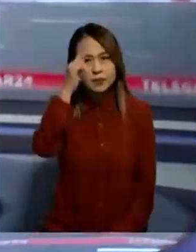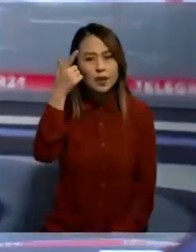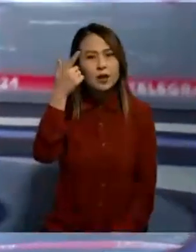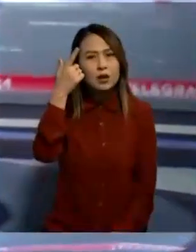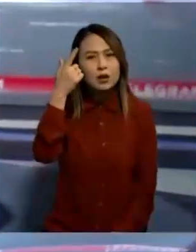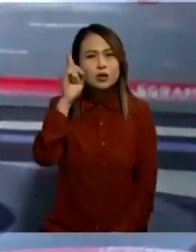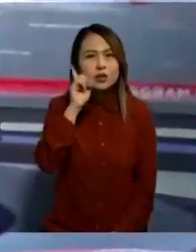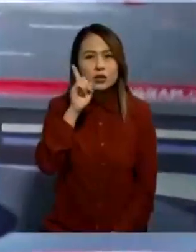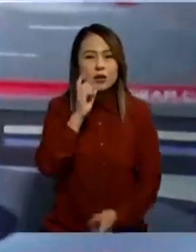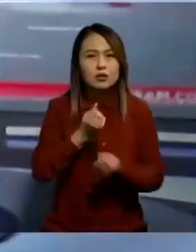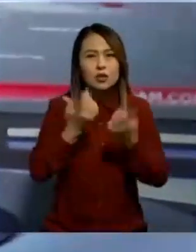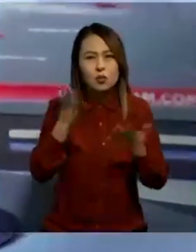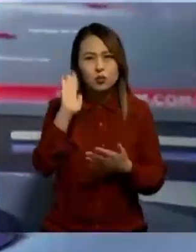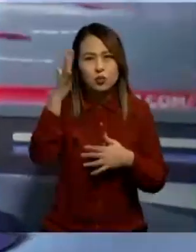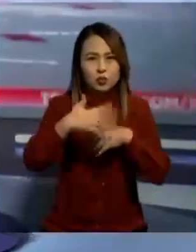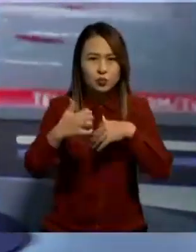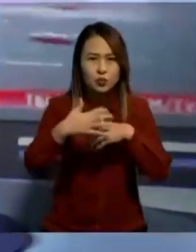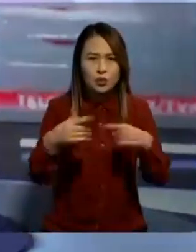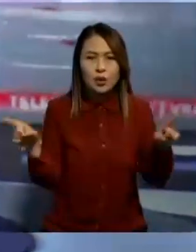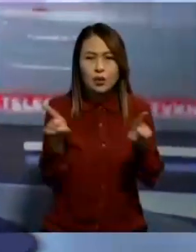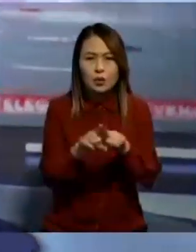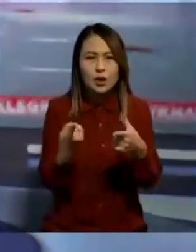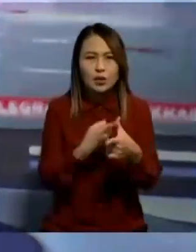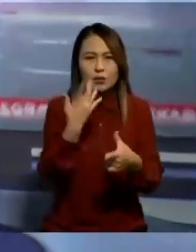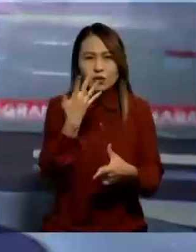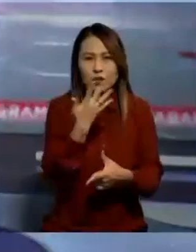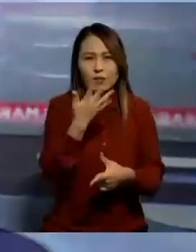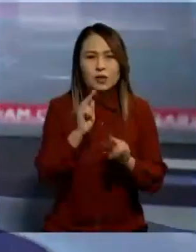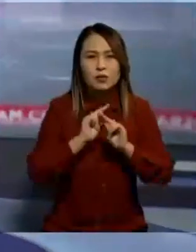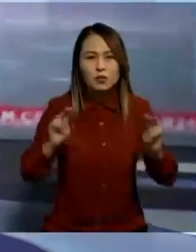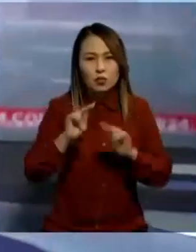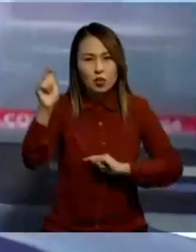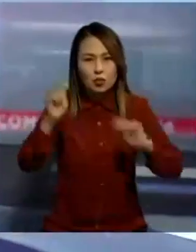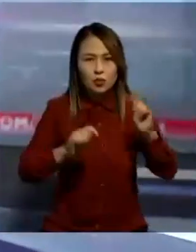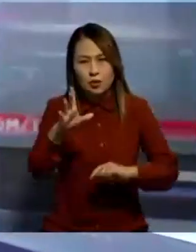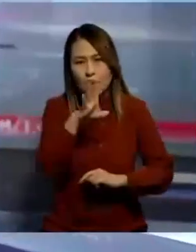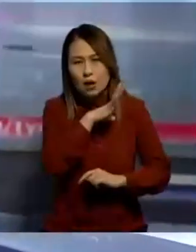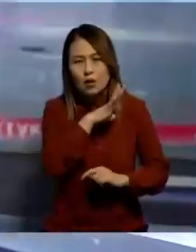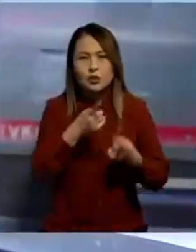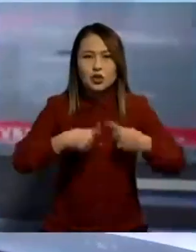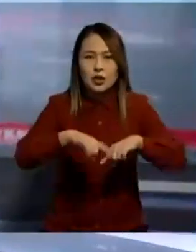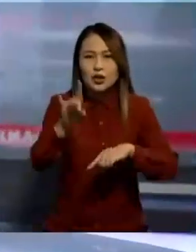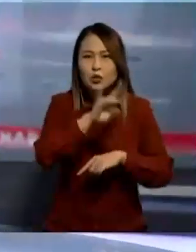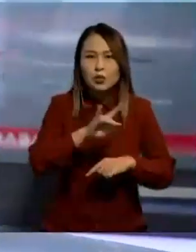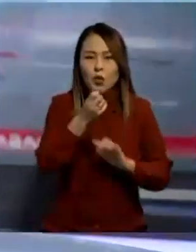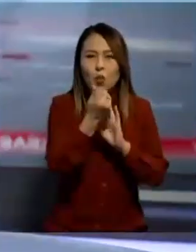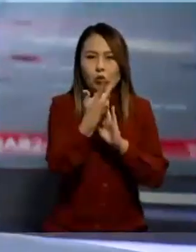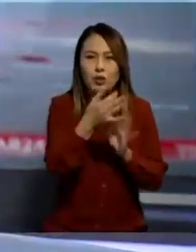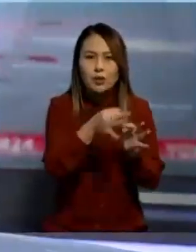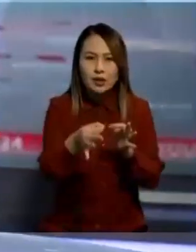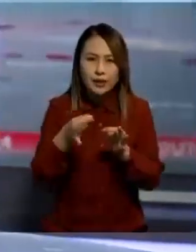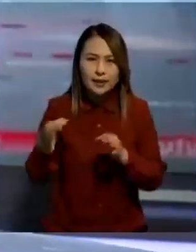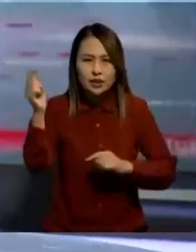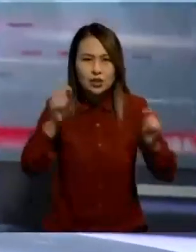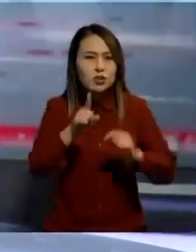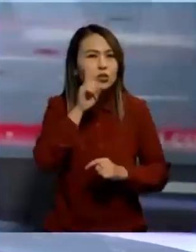Білімді жастар жарқын болашақ. Көкшетауда дәл осындай атаумен 5-ші жас педагогтар форумы өтті. Ауқымды шараға республиканың 13